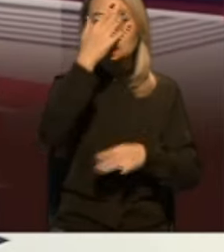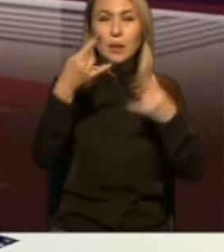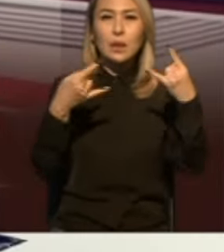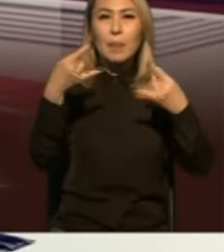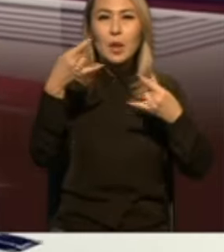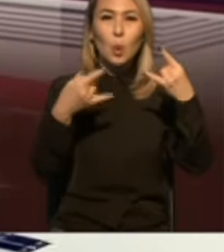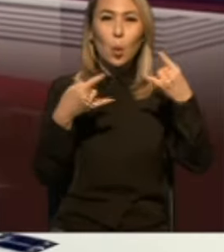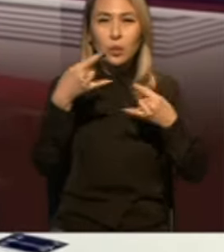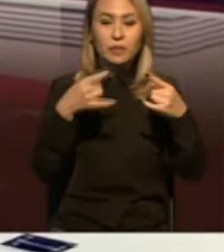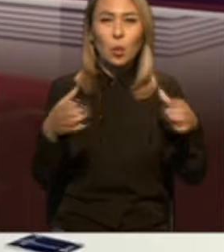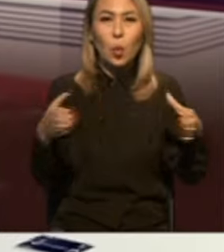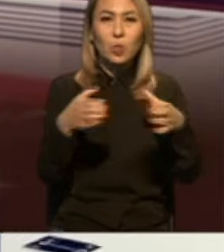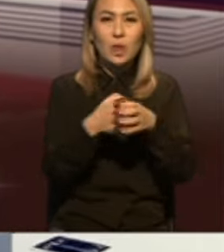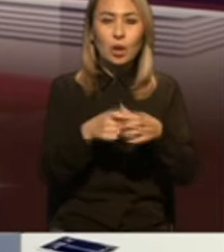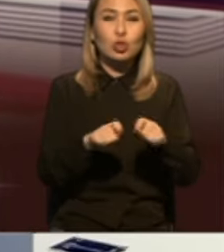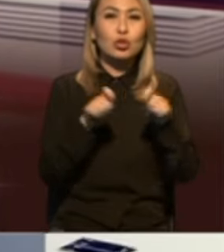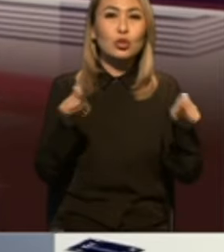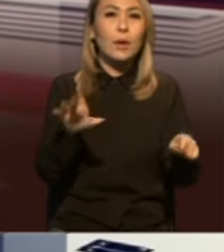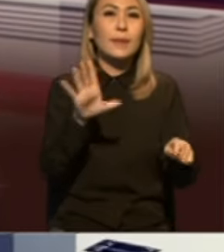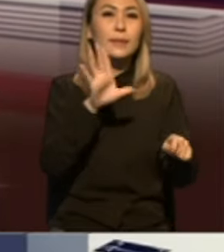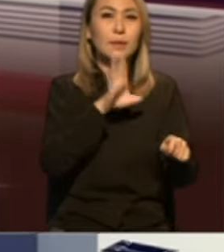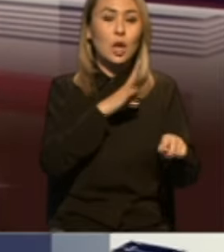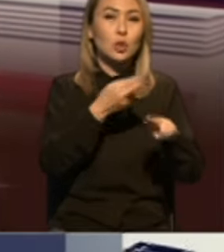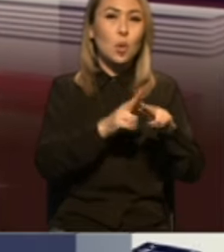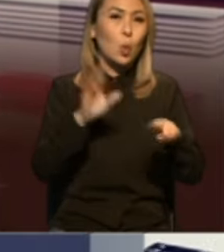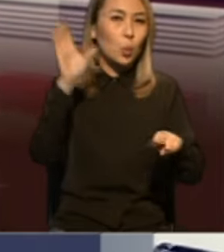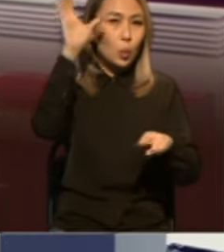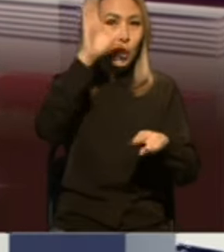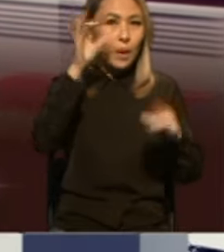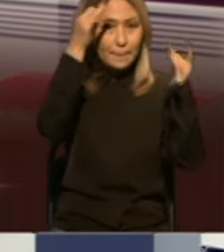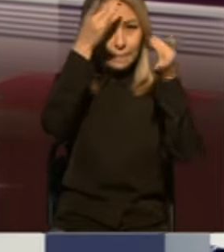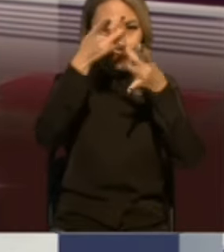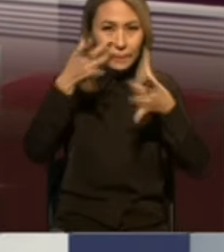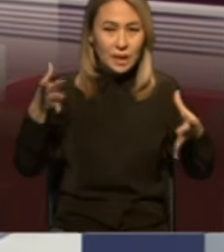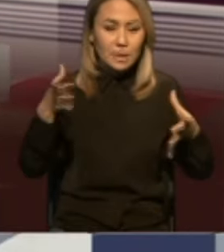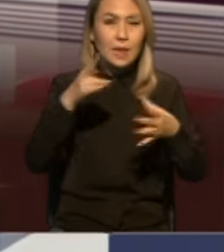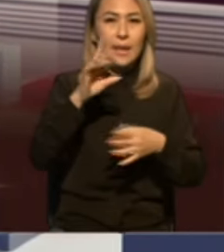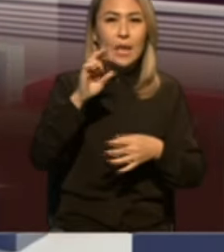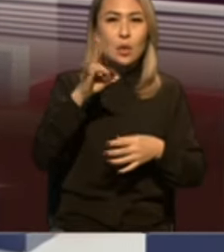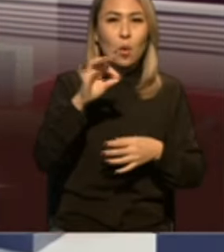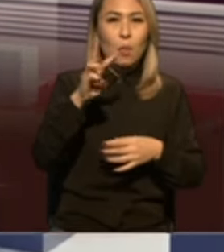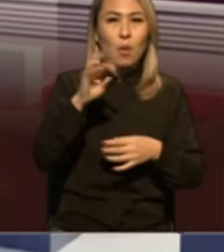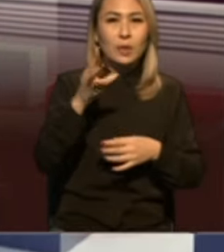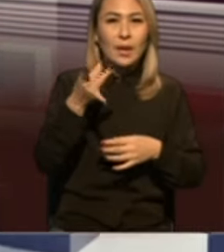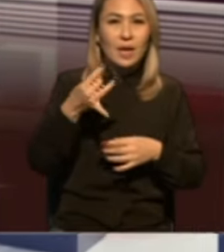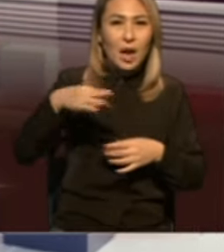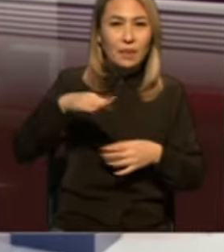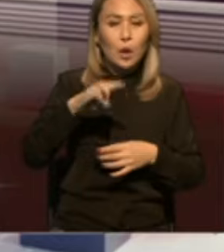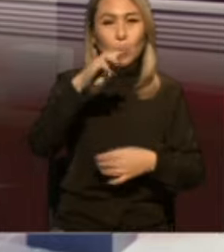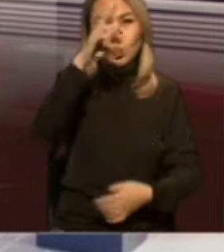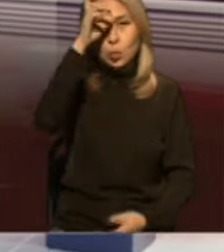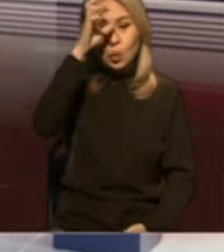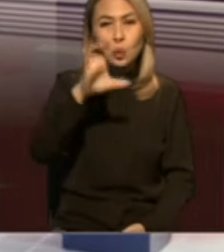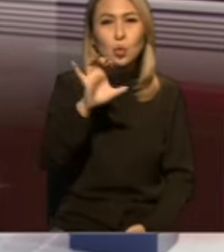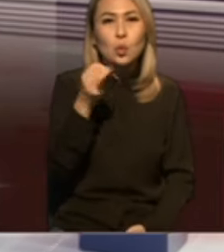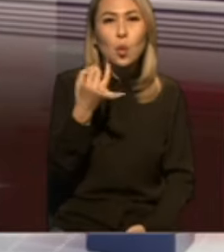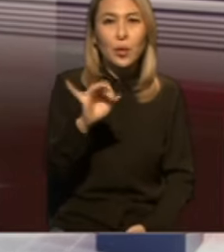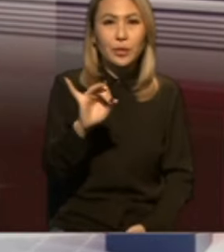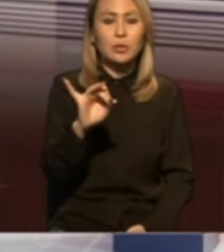кинематограф одағы құрылған екен. Соның мысалы Өзбекстан мәдениет министрі кинематография агенттігімен Түрксой, білесіздер,